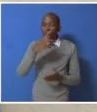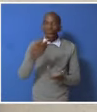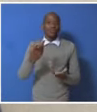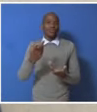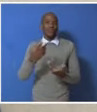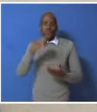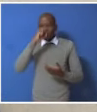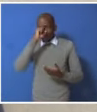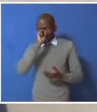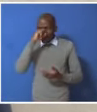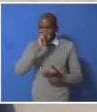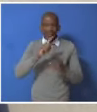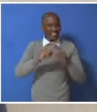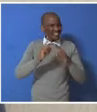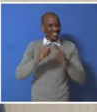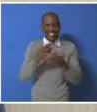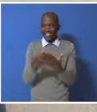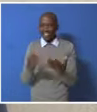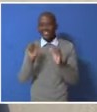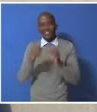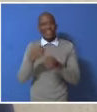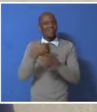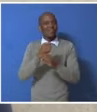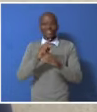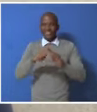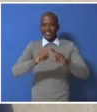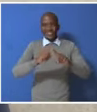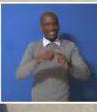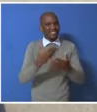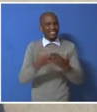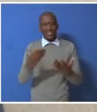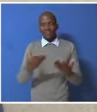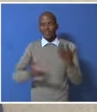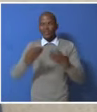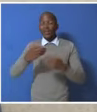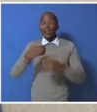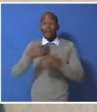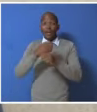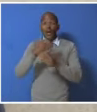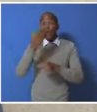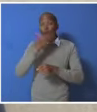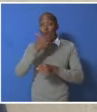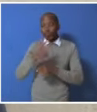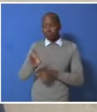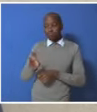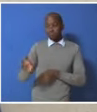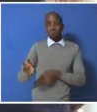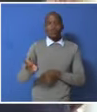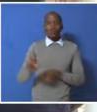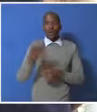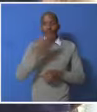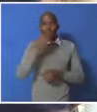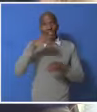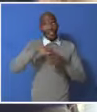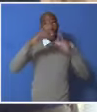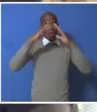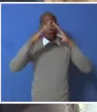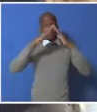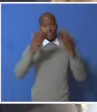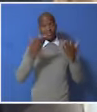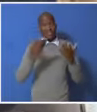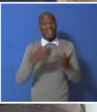ante dikolobe jalo jalo e kana go thutagatsa mo ntlong eo nnang mo gone re